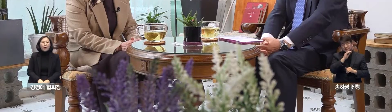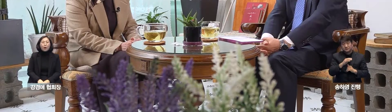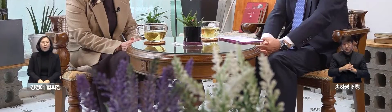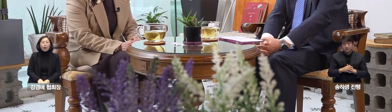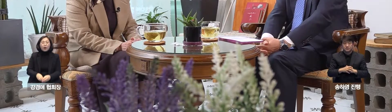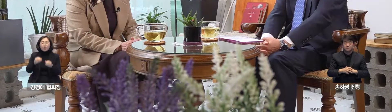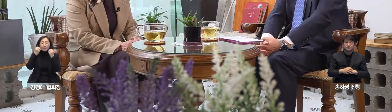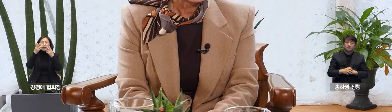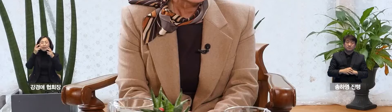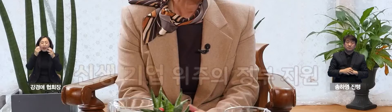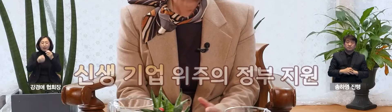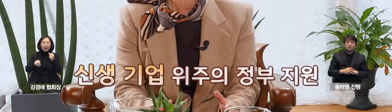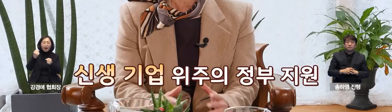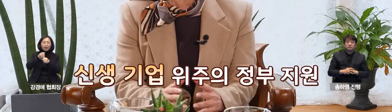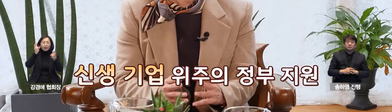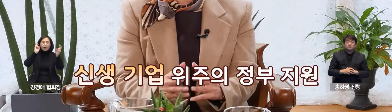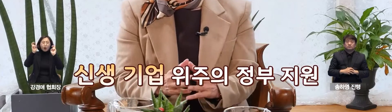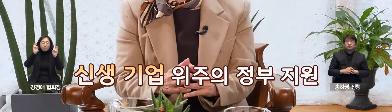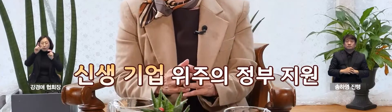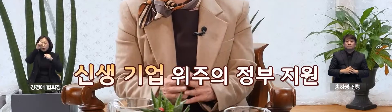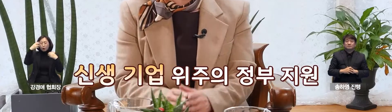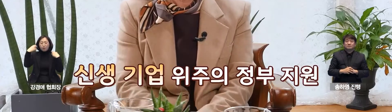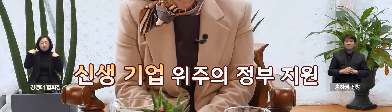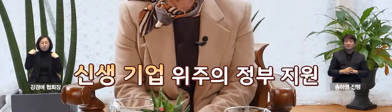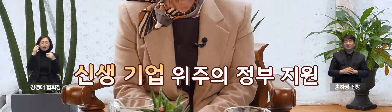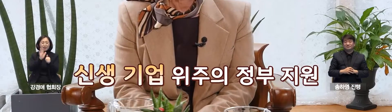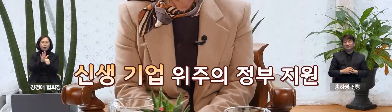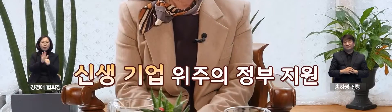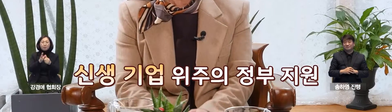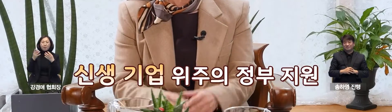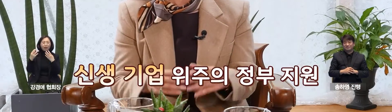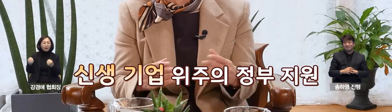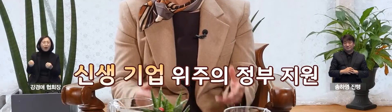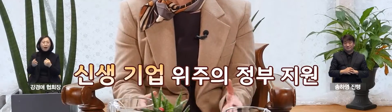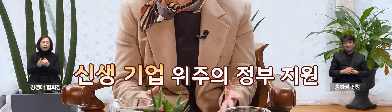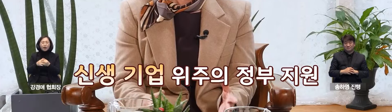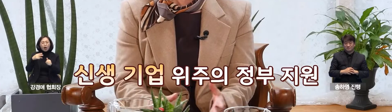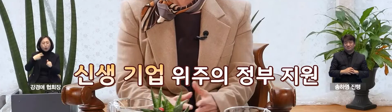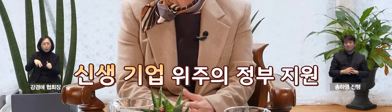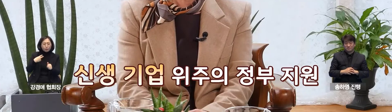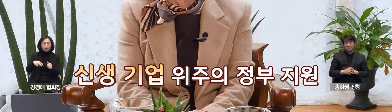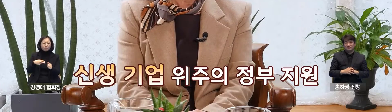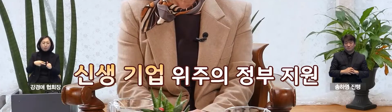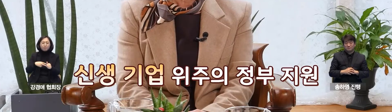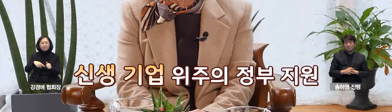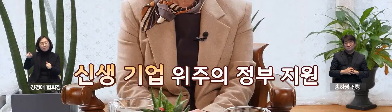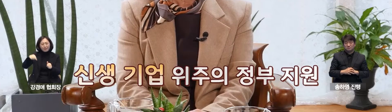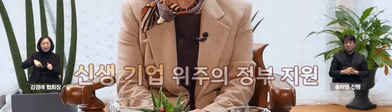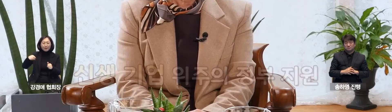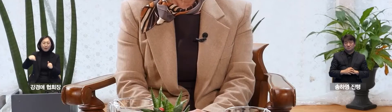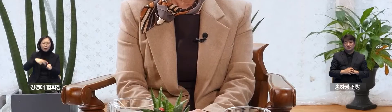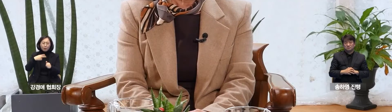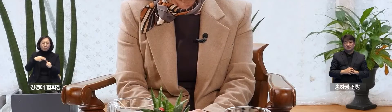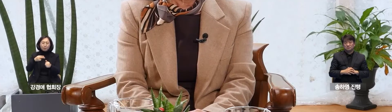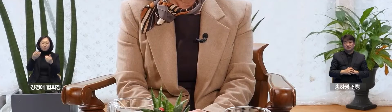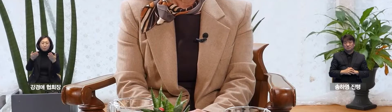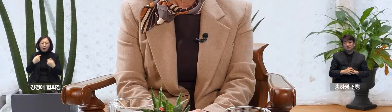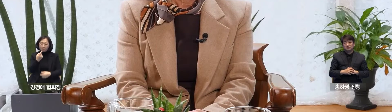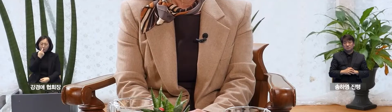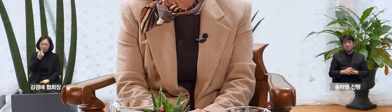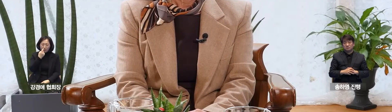신생 기업은 오히려 정부 지원이 굉장히 많아요. 그러다 보니까 교육도 많이 받고 그리고